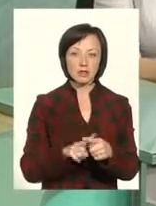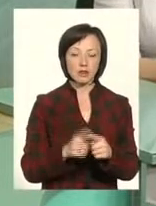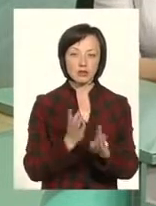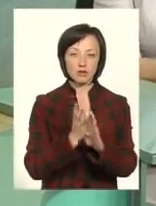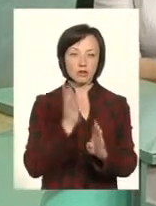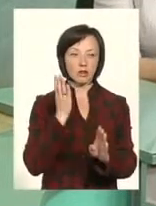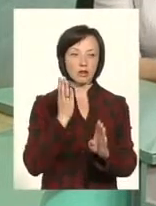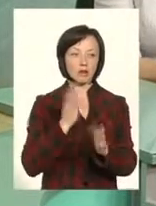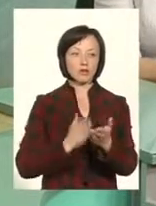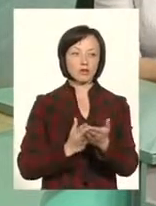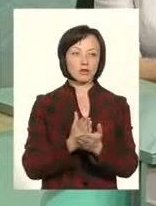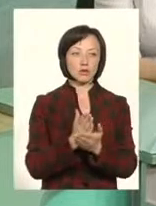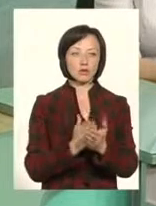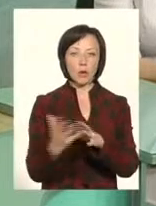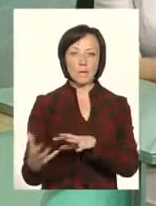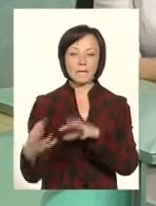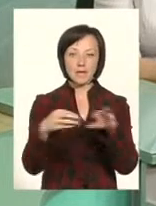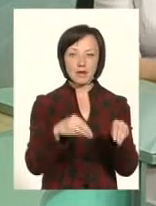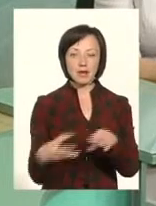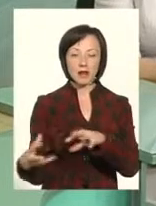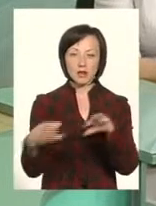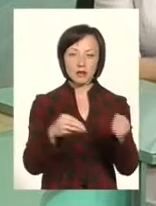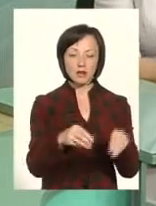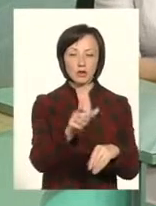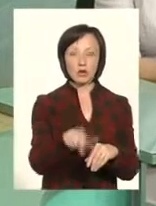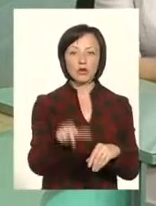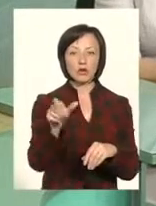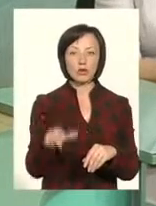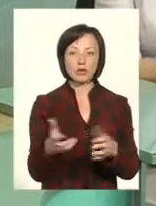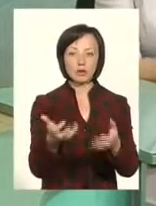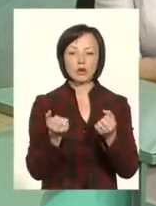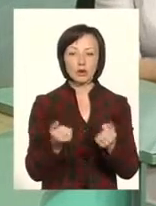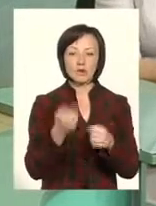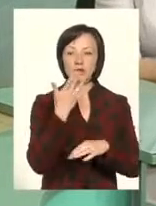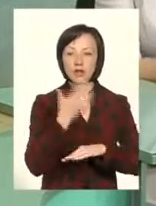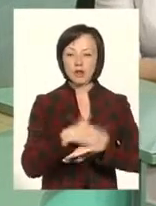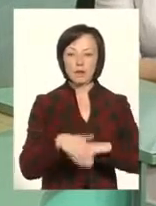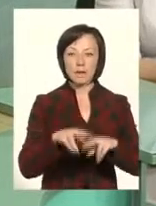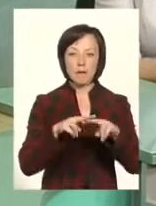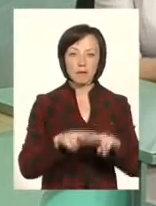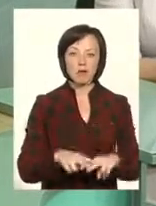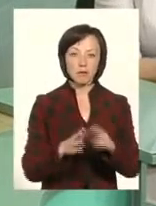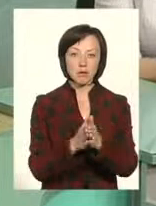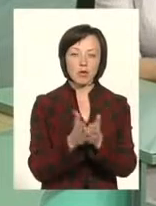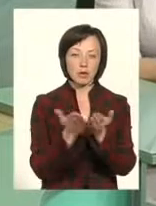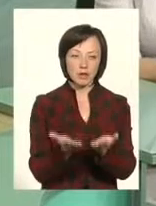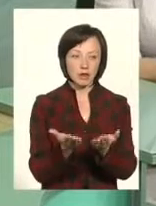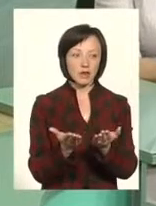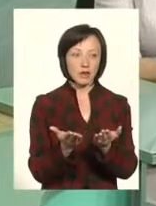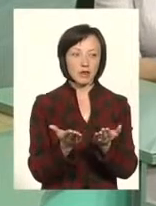черга в службу міграційну, де люди беруть закордонні паспорти, далі стають в